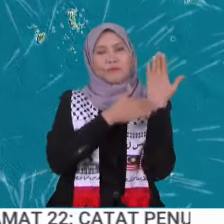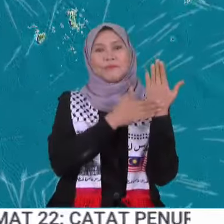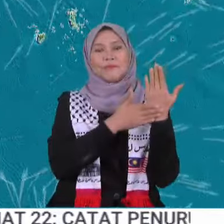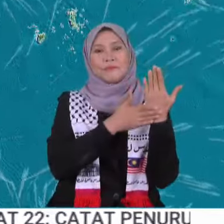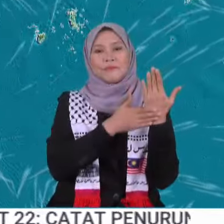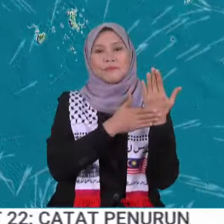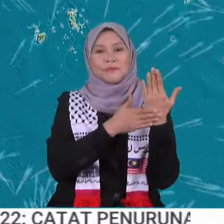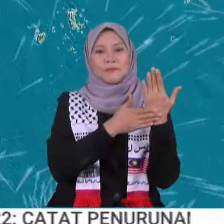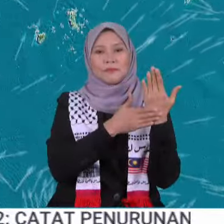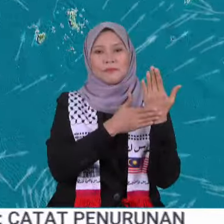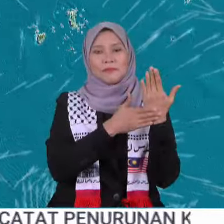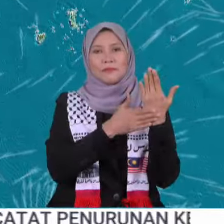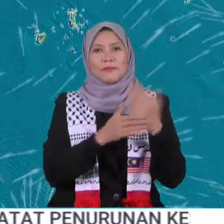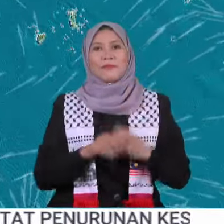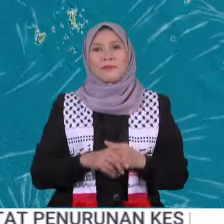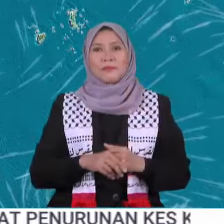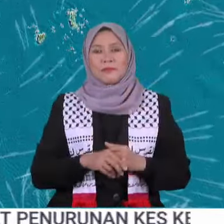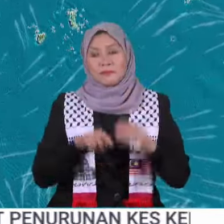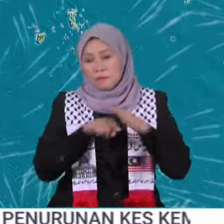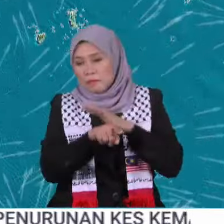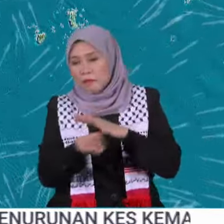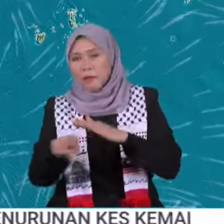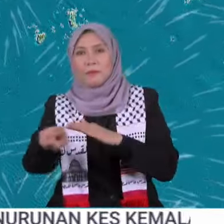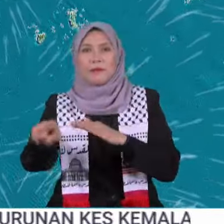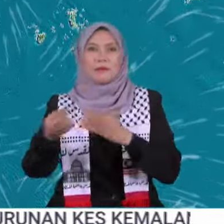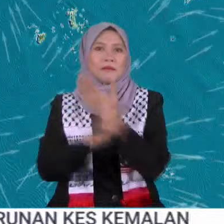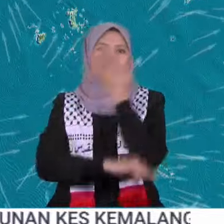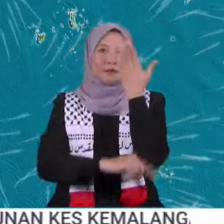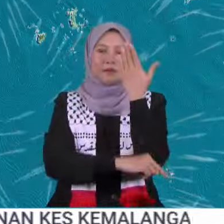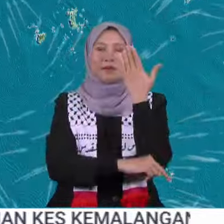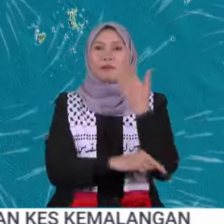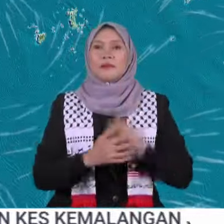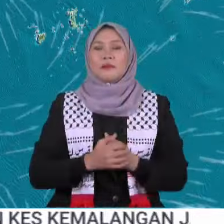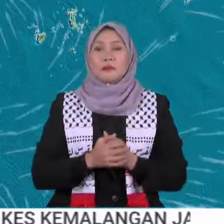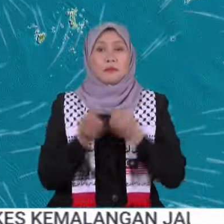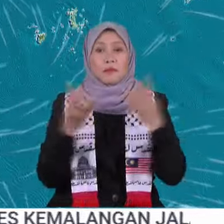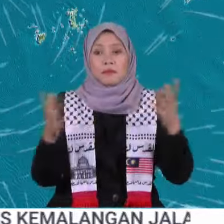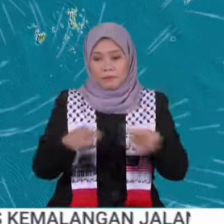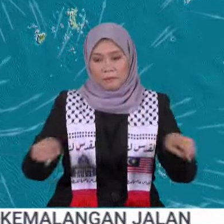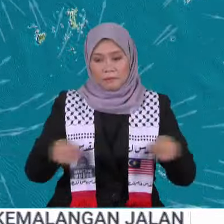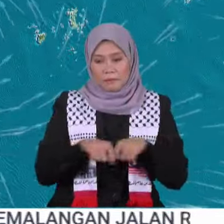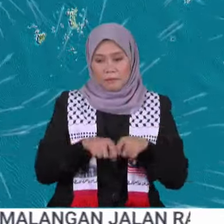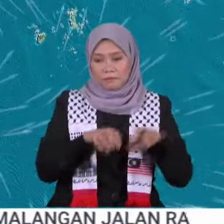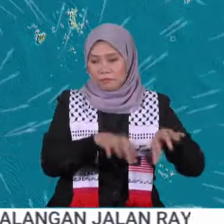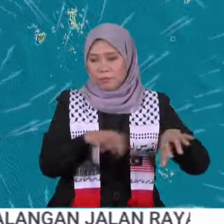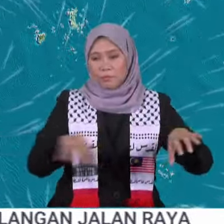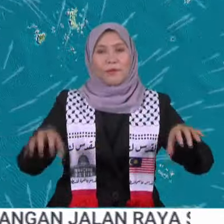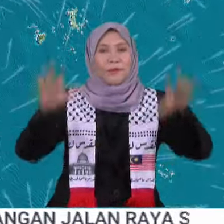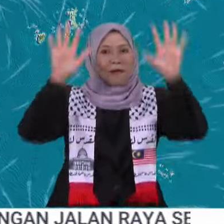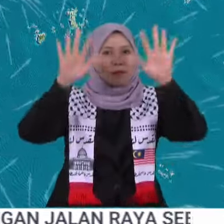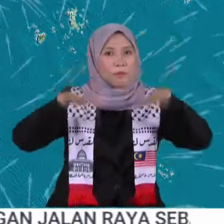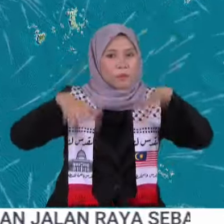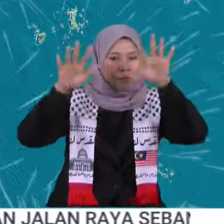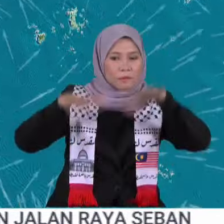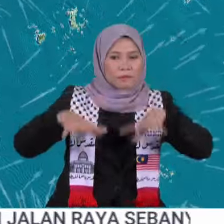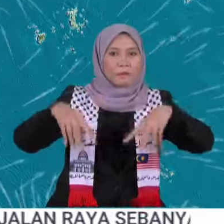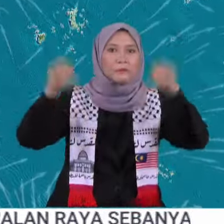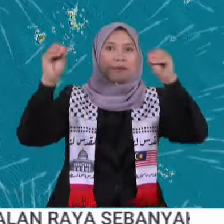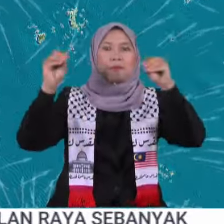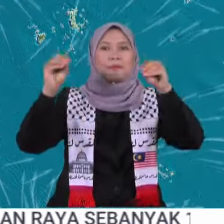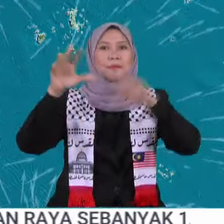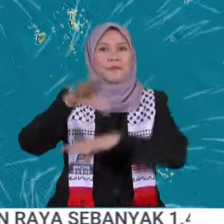sekitar kawasan pedalaman negeri-negeri berkenaan. Keadaan cuaca ribut petir untuk kebanyakan tempat ini dijangka akan beransur reda menjelang awal